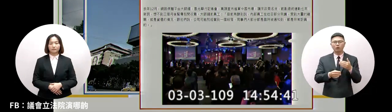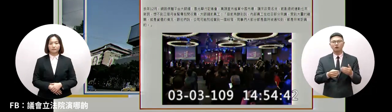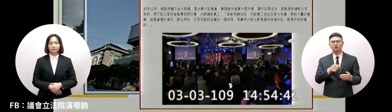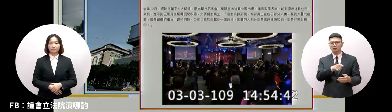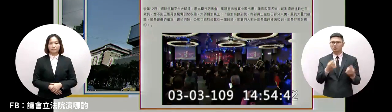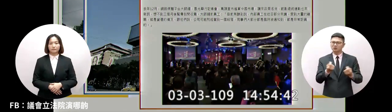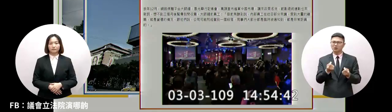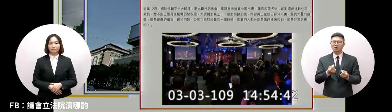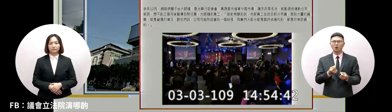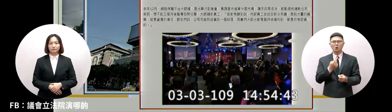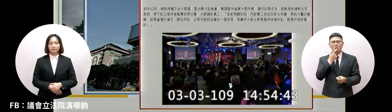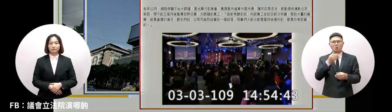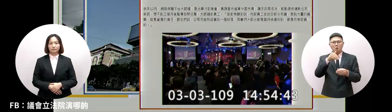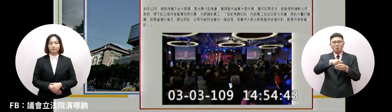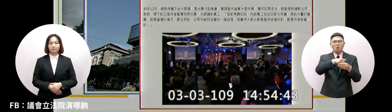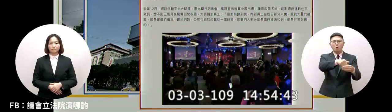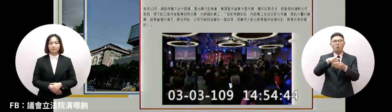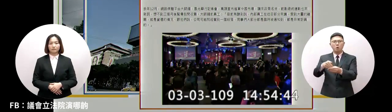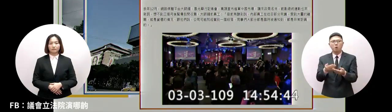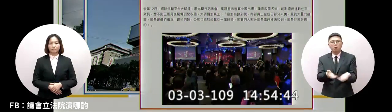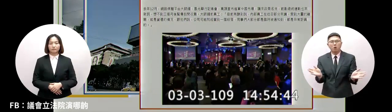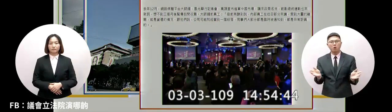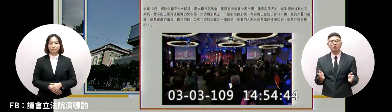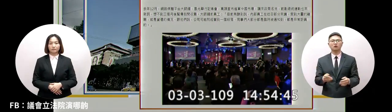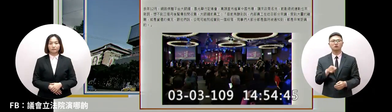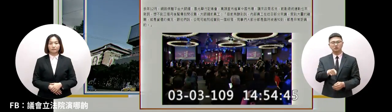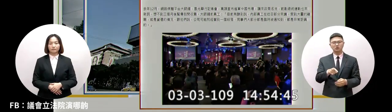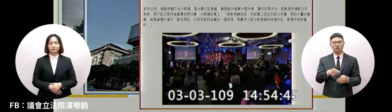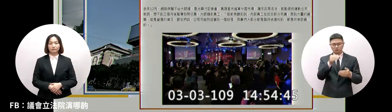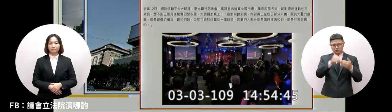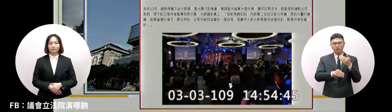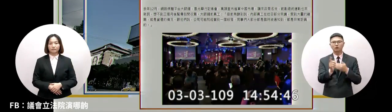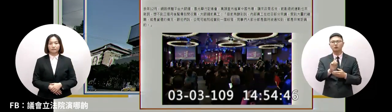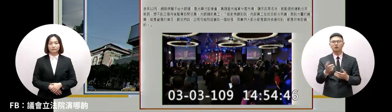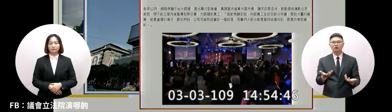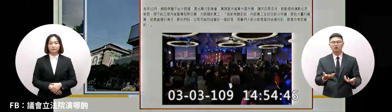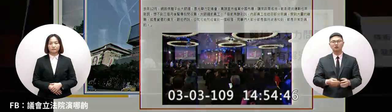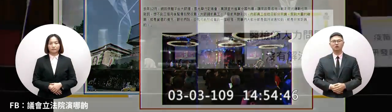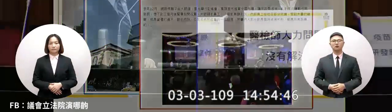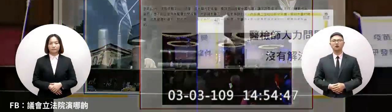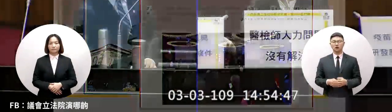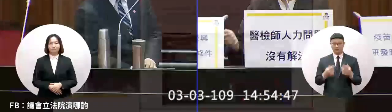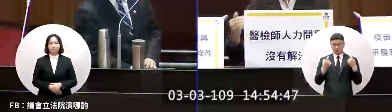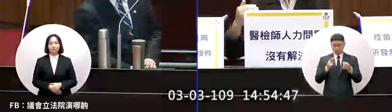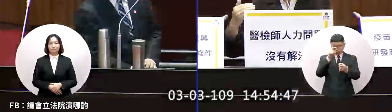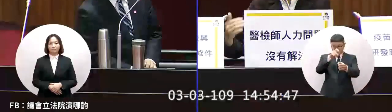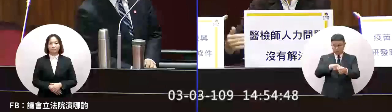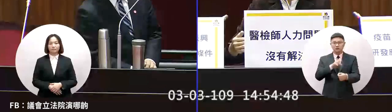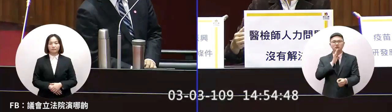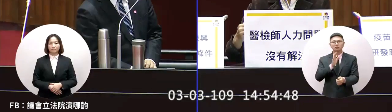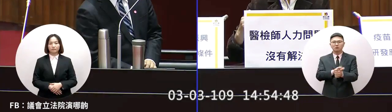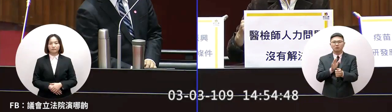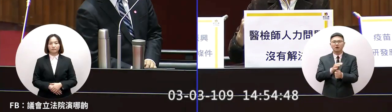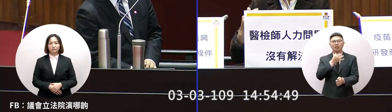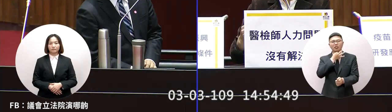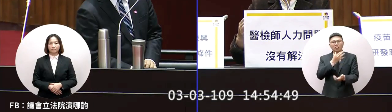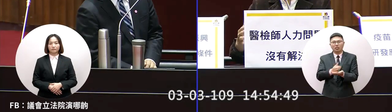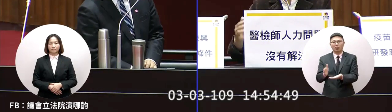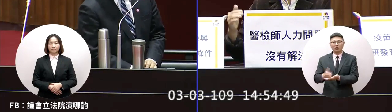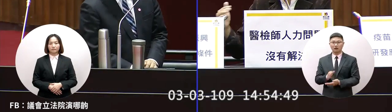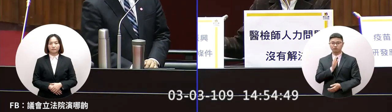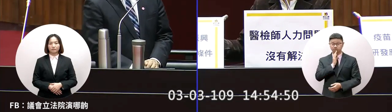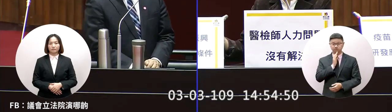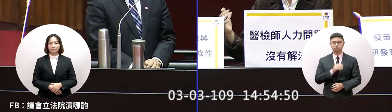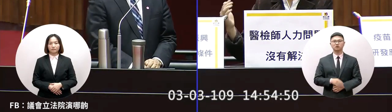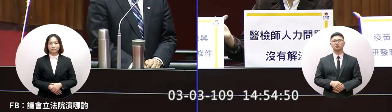像在发红包。那发红包的标准到底是怎么样？当然是纾困了但是就是说，未来